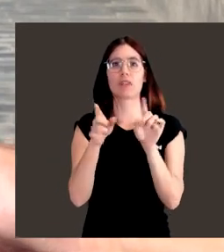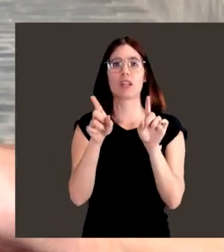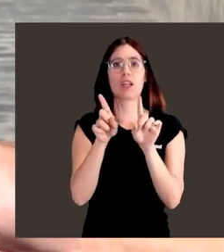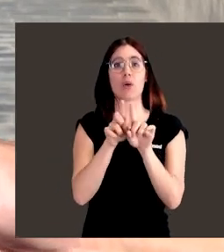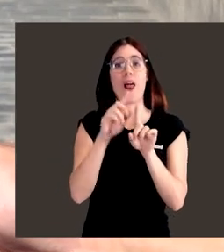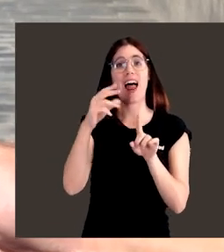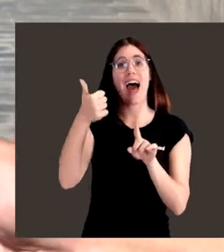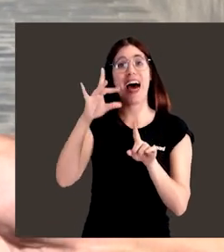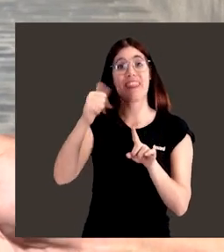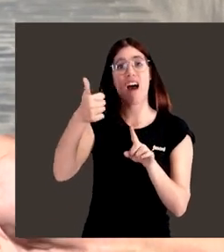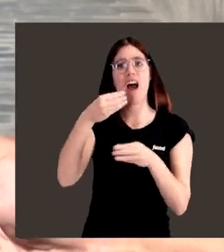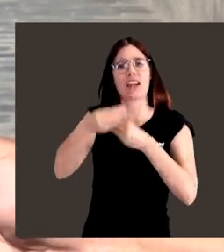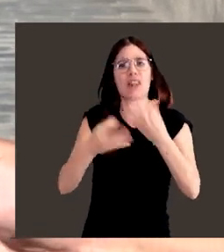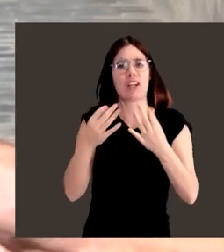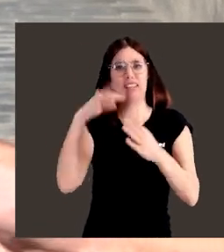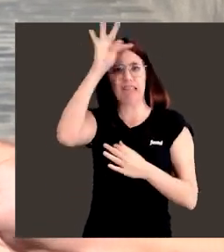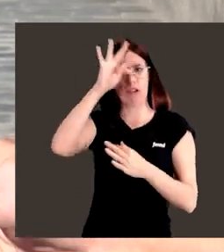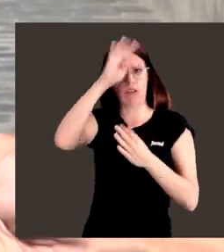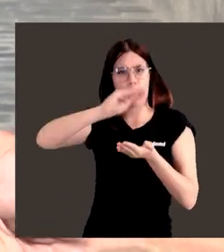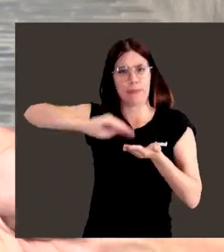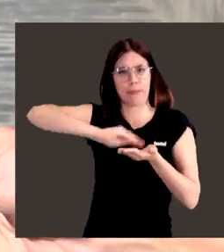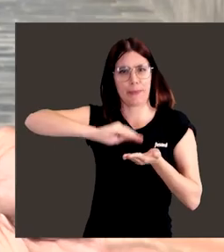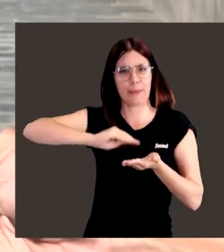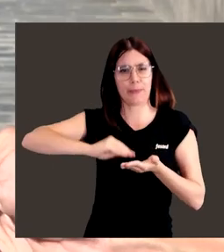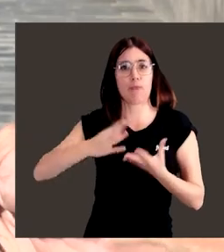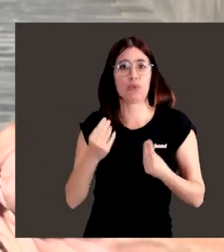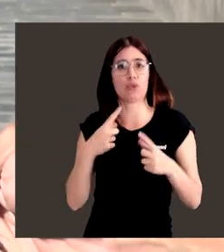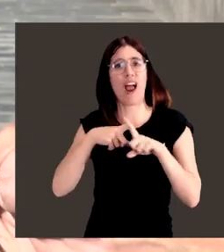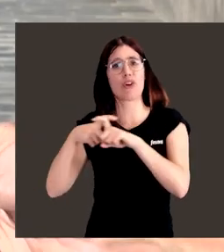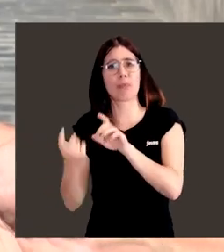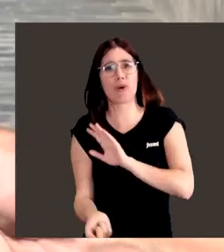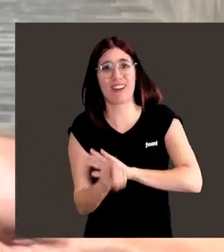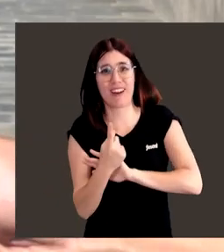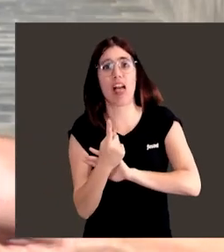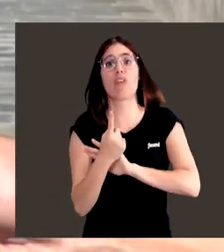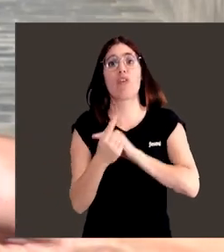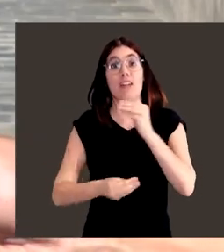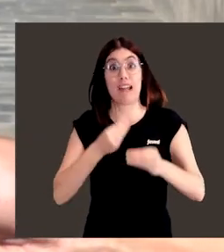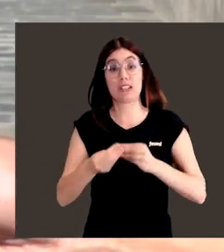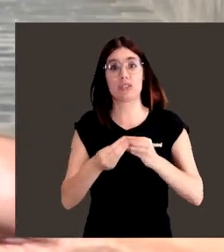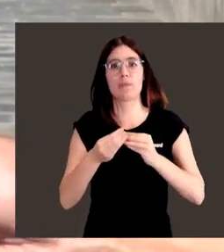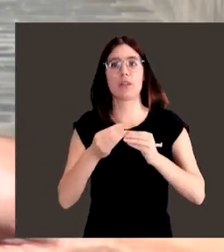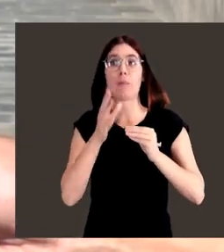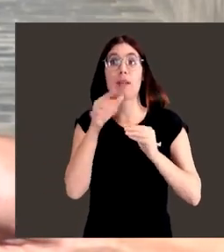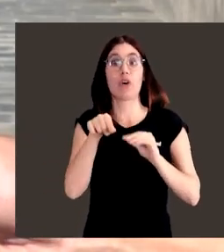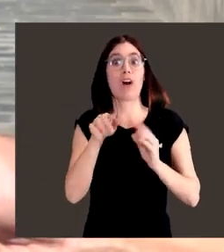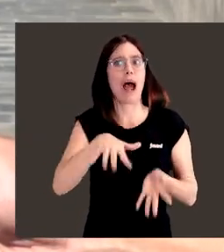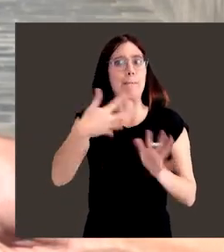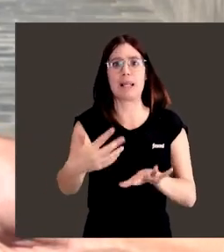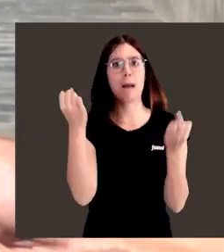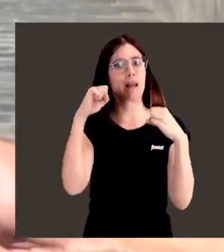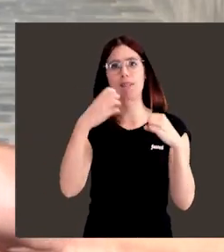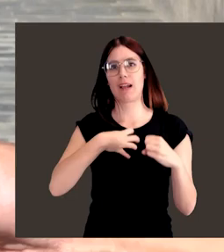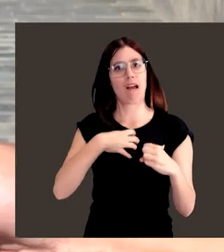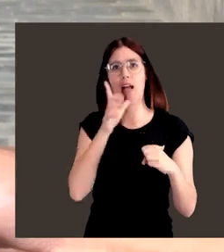Al final el que va fer l'Ada és tot teoria, perquè, diguéssim, l'algoritme que va crear en el seu moment tampoc es va